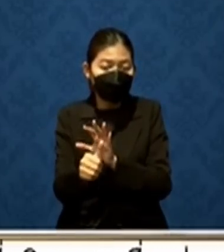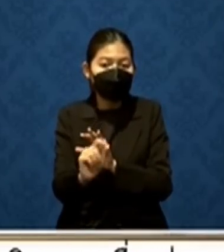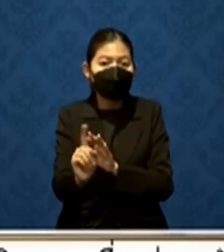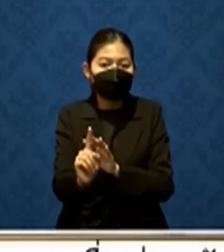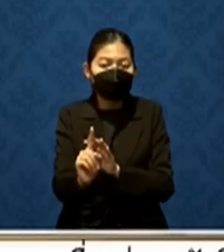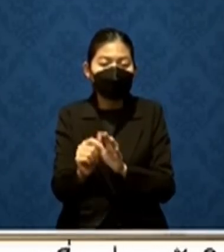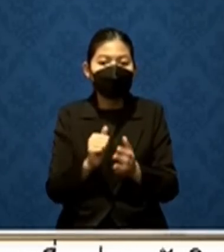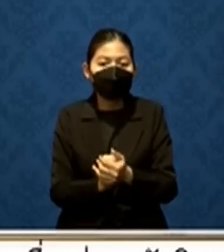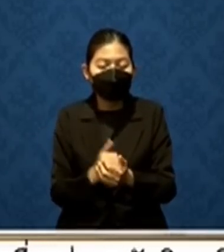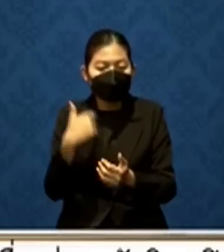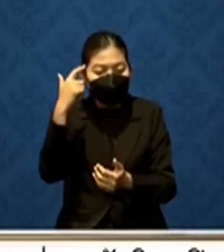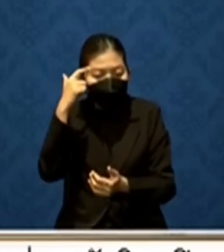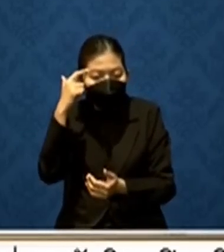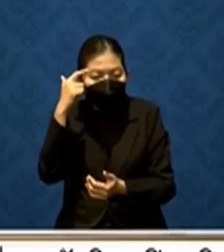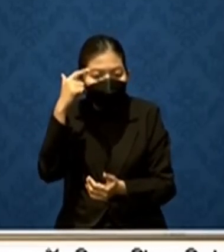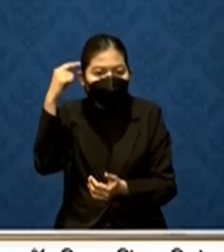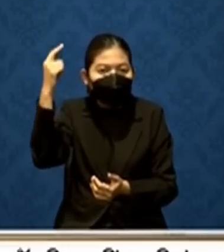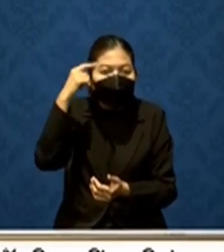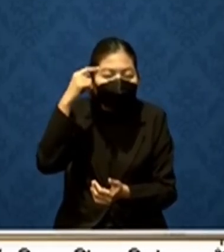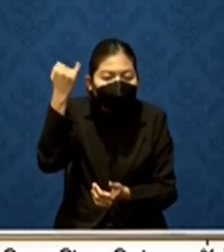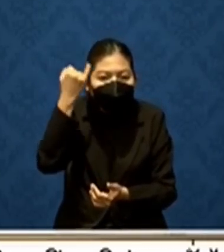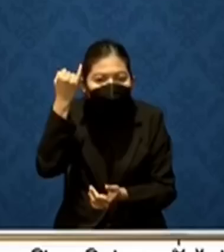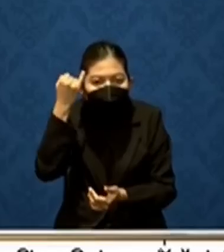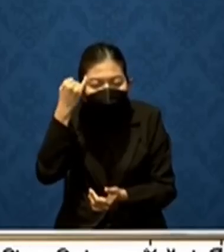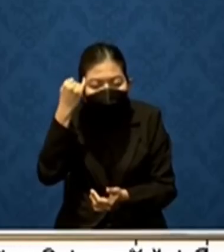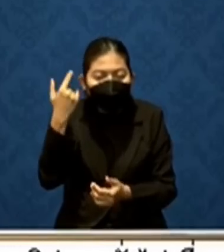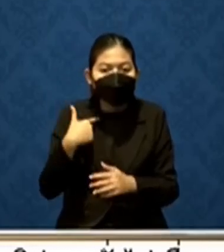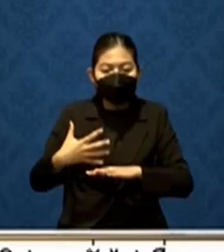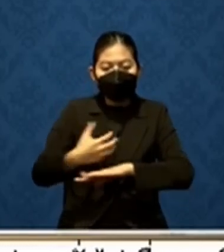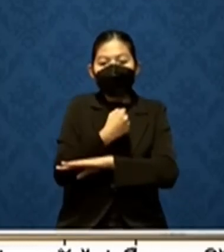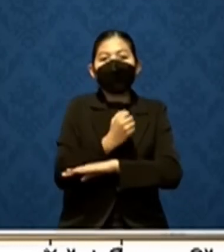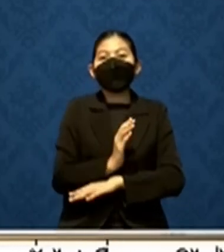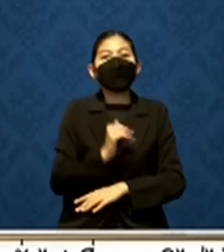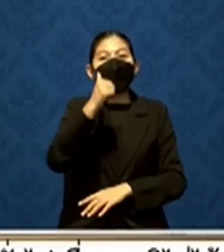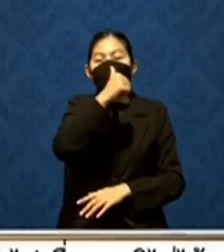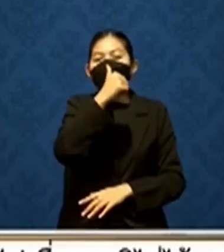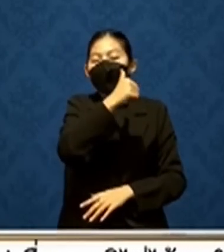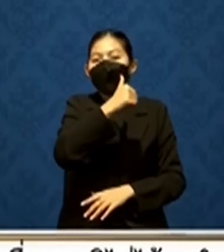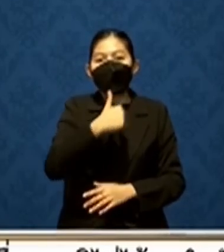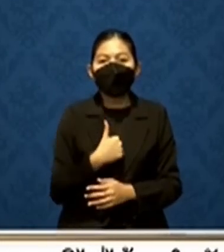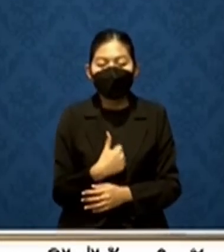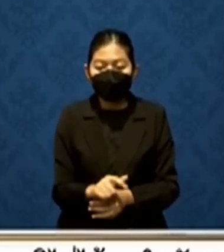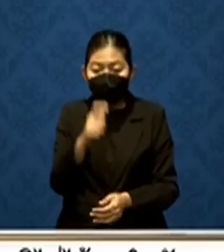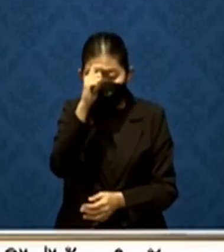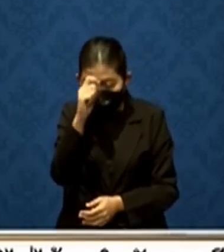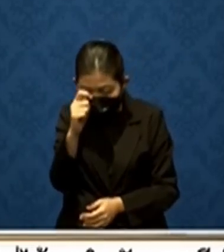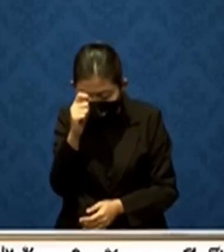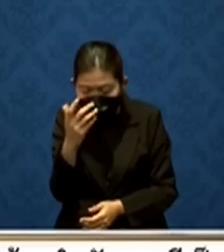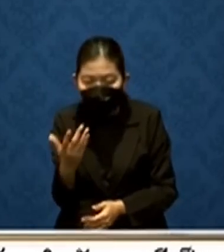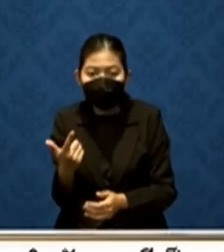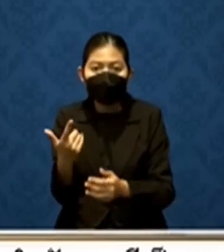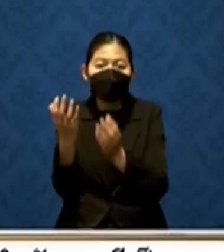ความพิการทางความคิดยึดติดแต่อำนาจไม่เคารพหลักนิติรัฐ